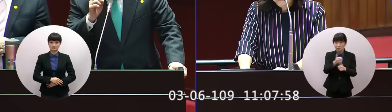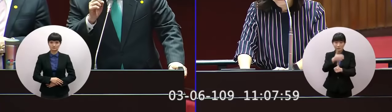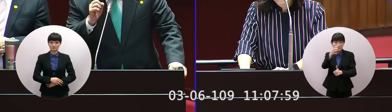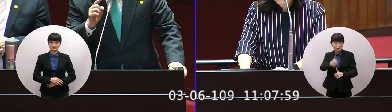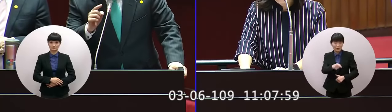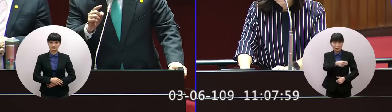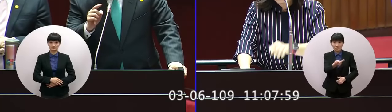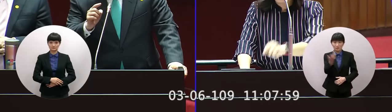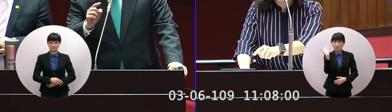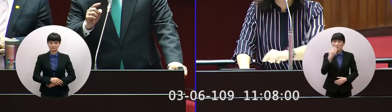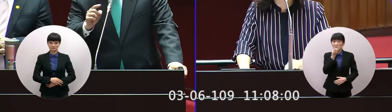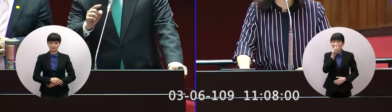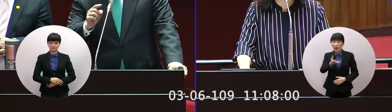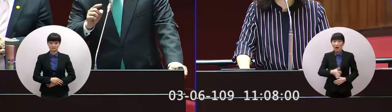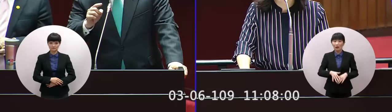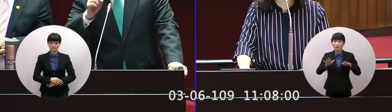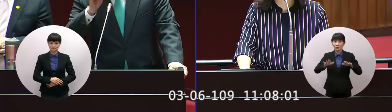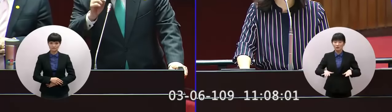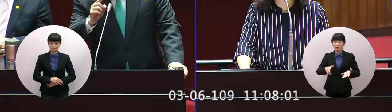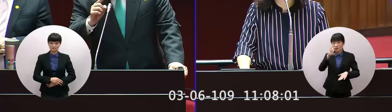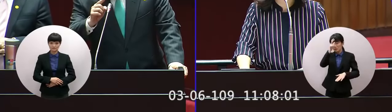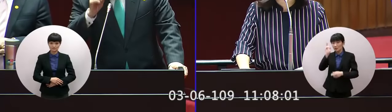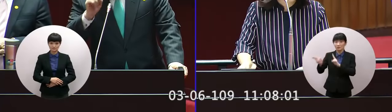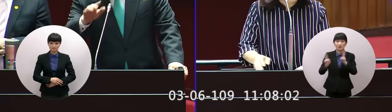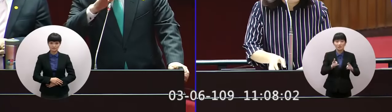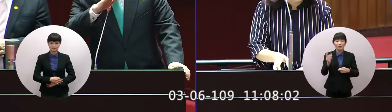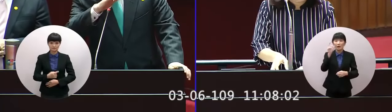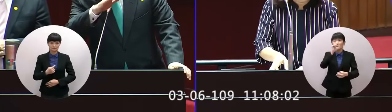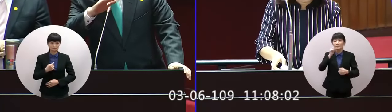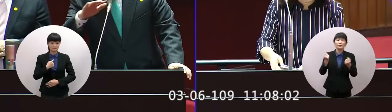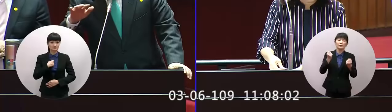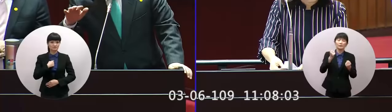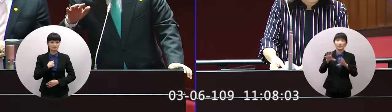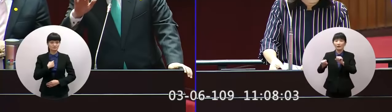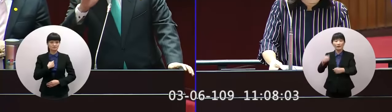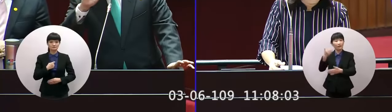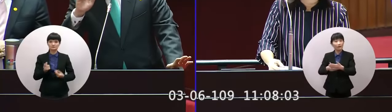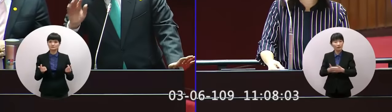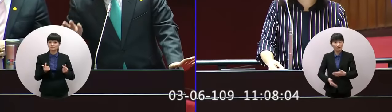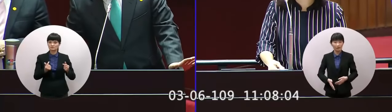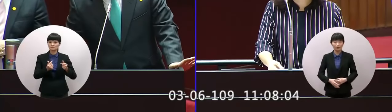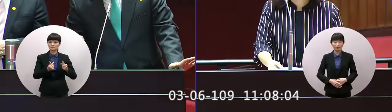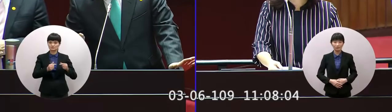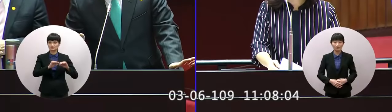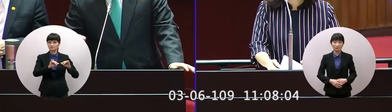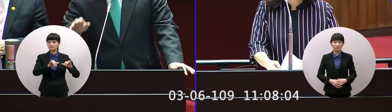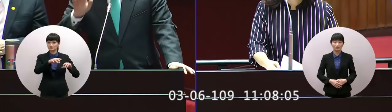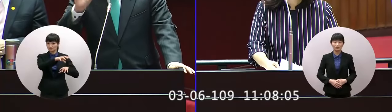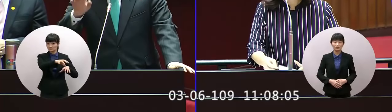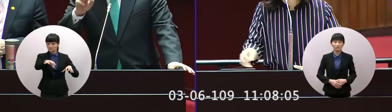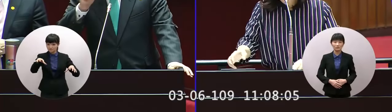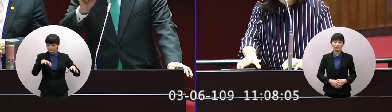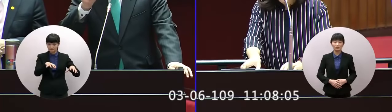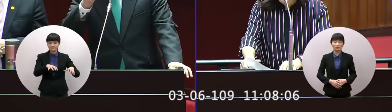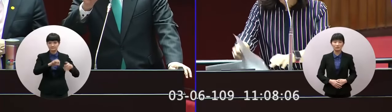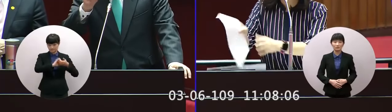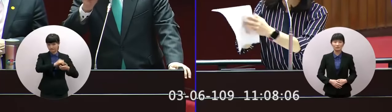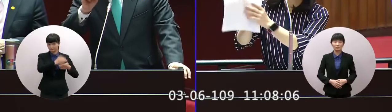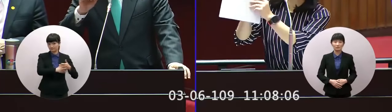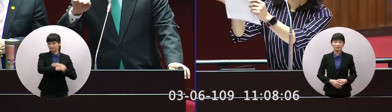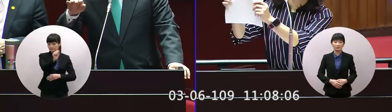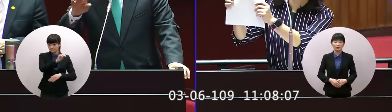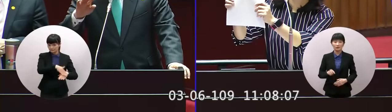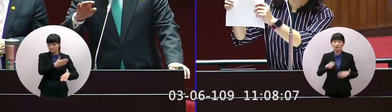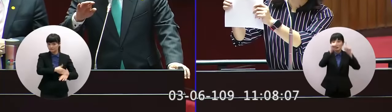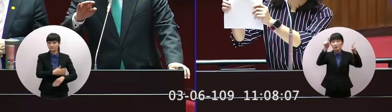好，就已经讲了，要尽量减少酒测啊。 我地区性的是绝对不会减少，那中央是因为在